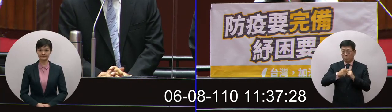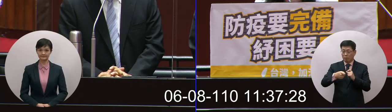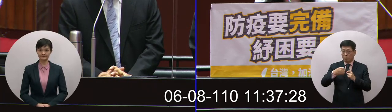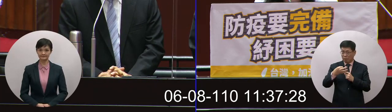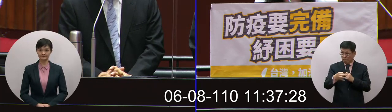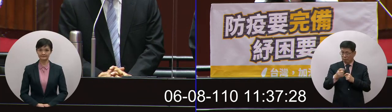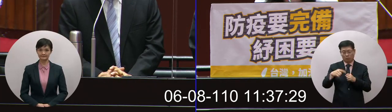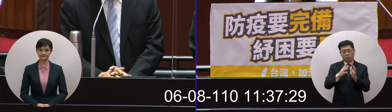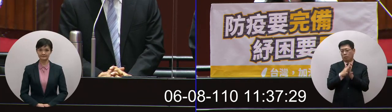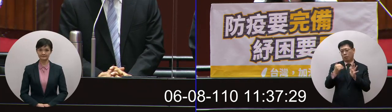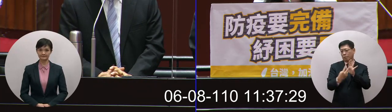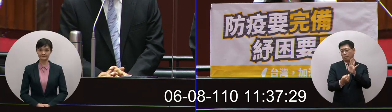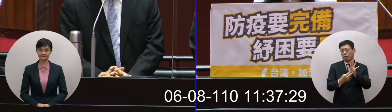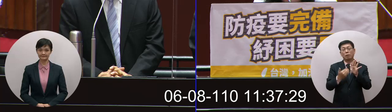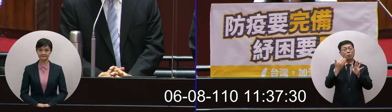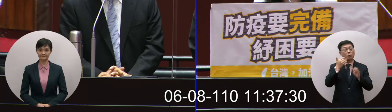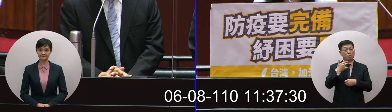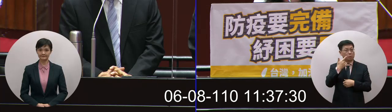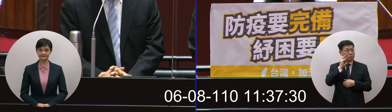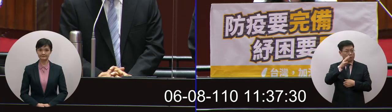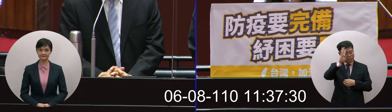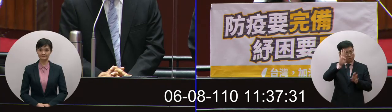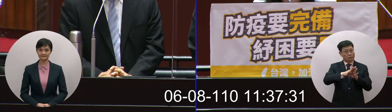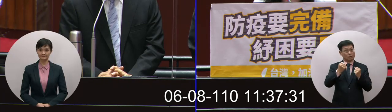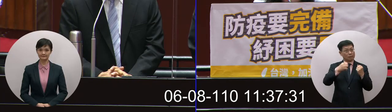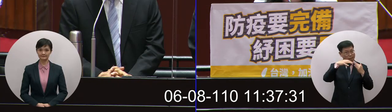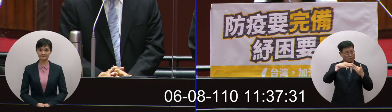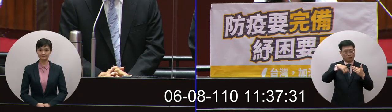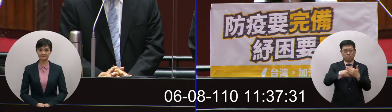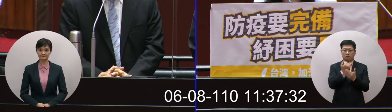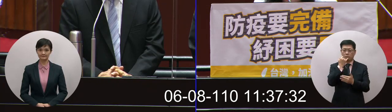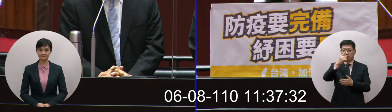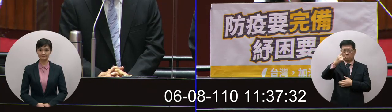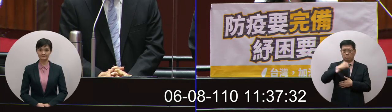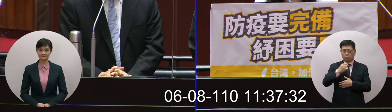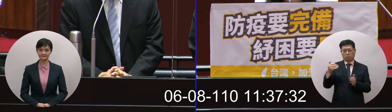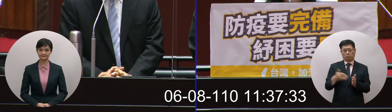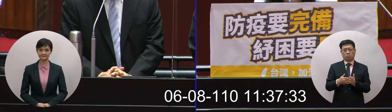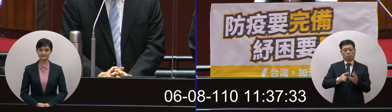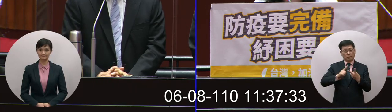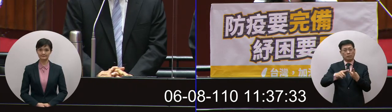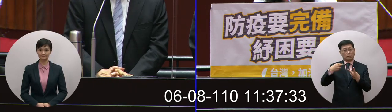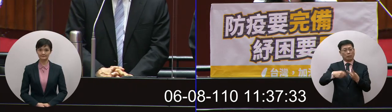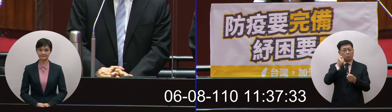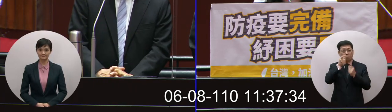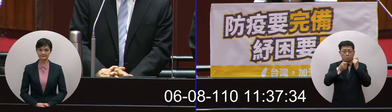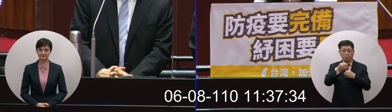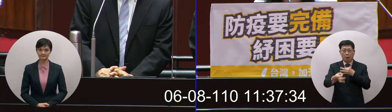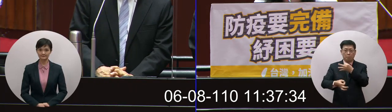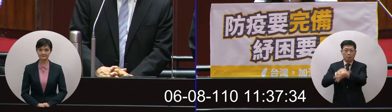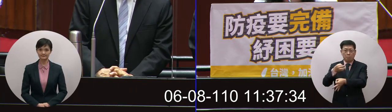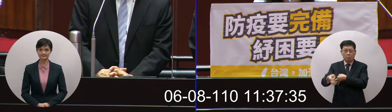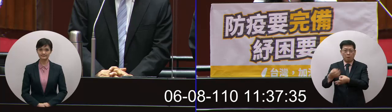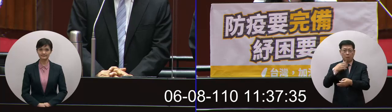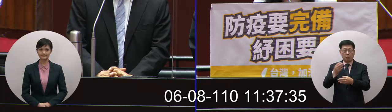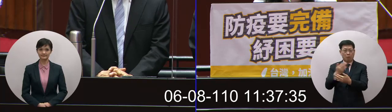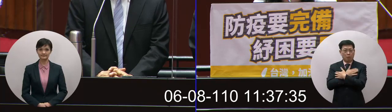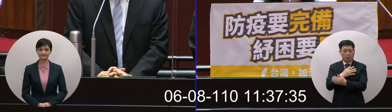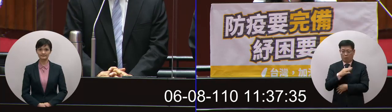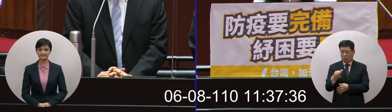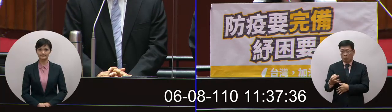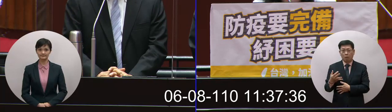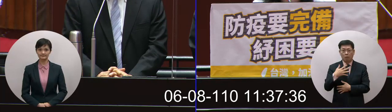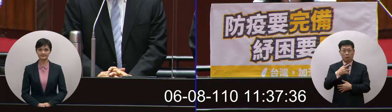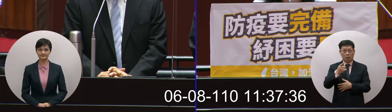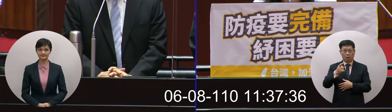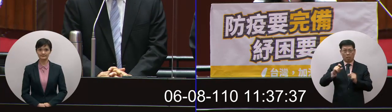明。也就是说，家长如果请假在家的话，他只能领到一次性的10000元之外，他还是必须要每个月来付这个学费，因为相对之下学费其实